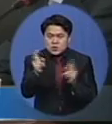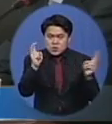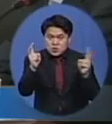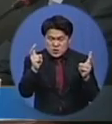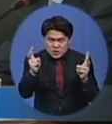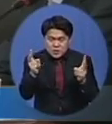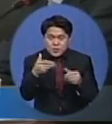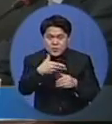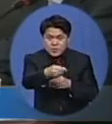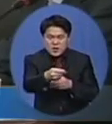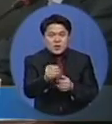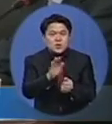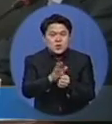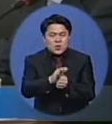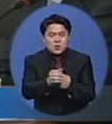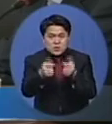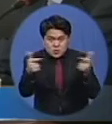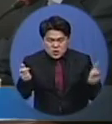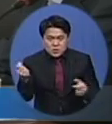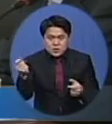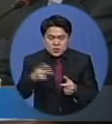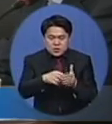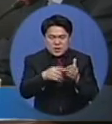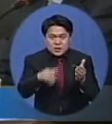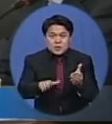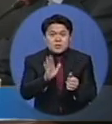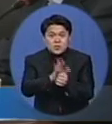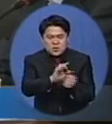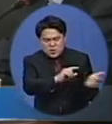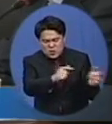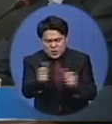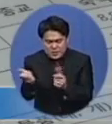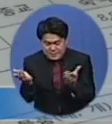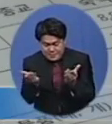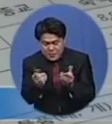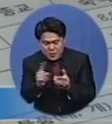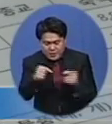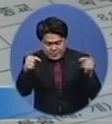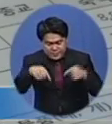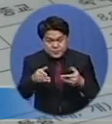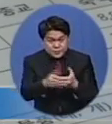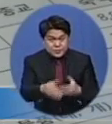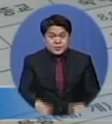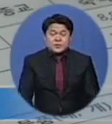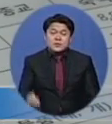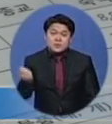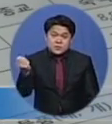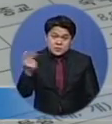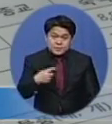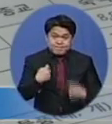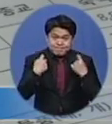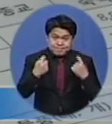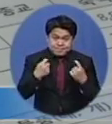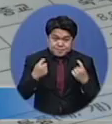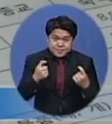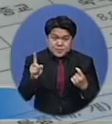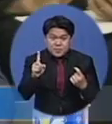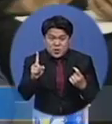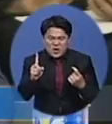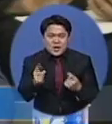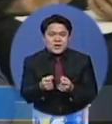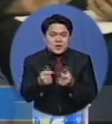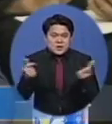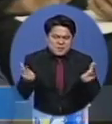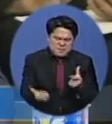확대, 세제 지원 등 피해 업종에 대한 맞춤형 지원 등이 논의됐습니다. 또한 관광 수요의 조기